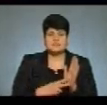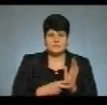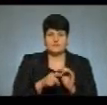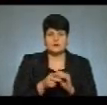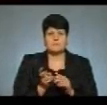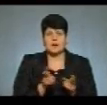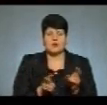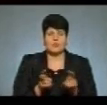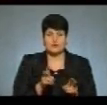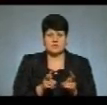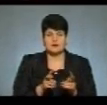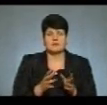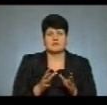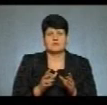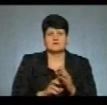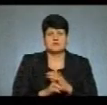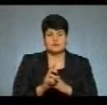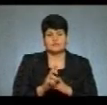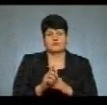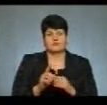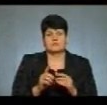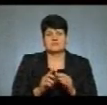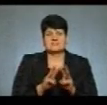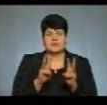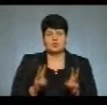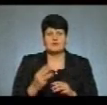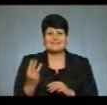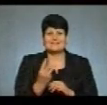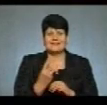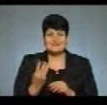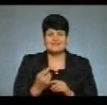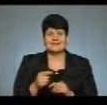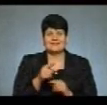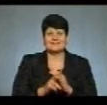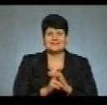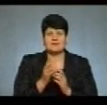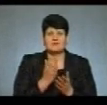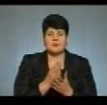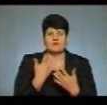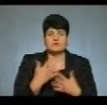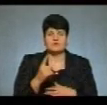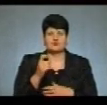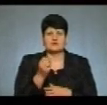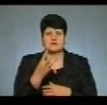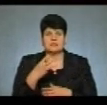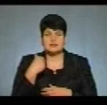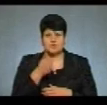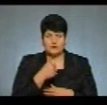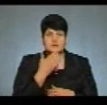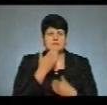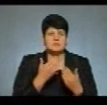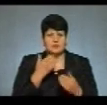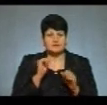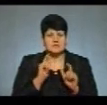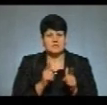– прихожани храму Святої Трійці, якому 113 років. Усіх парафіян опитали, чи згідні вони перейти з Російської церкви до Православної церкви